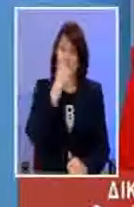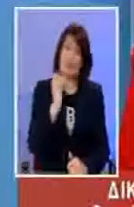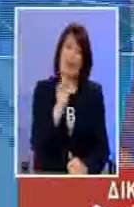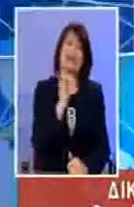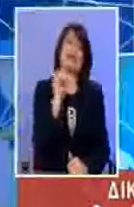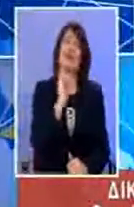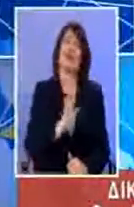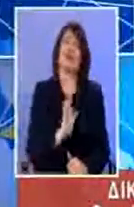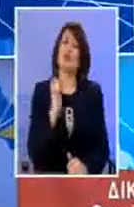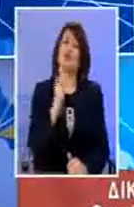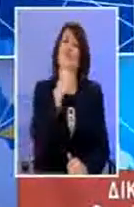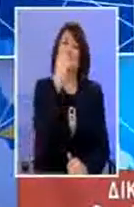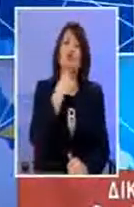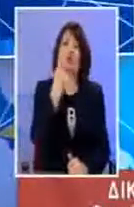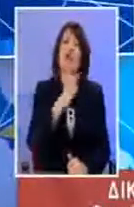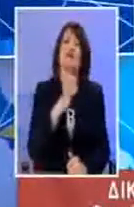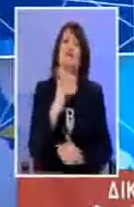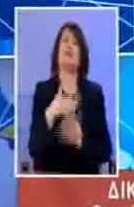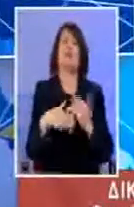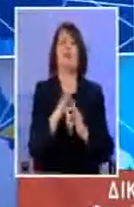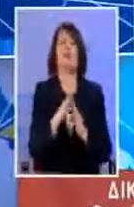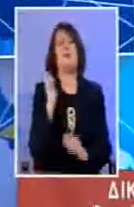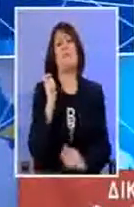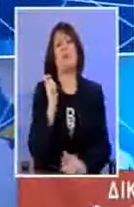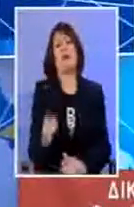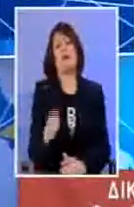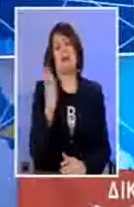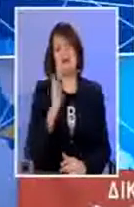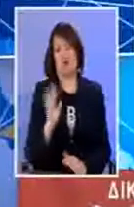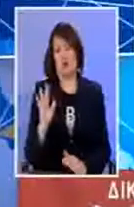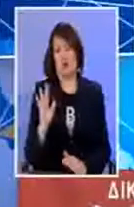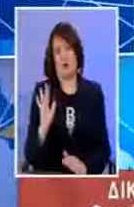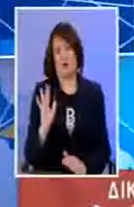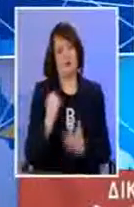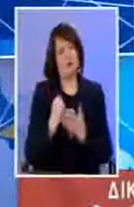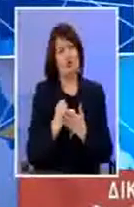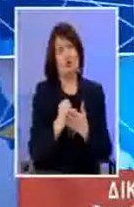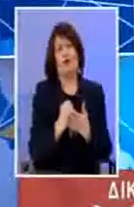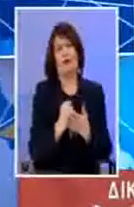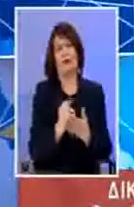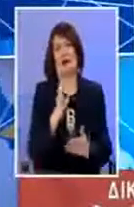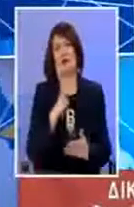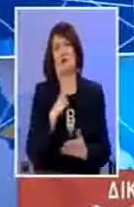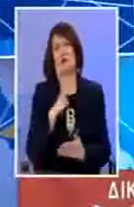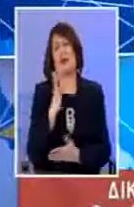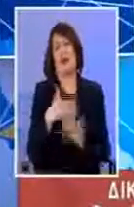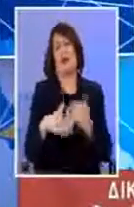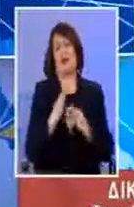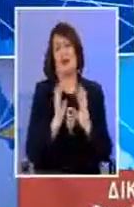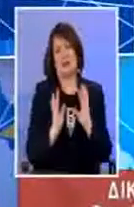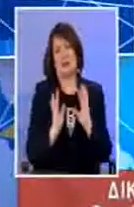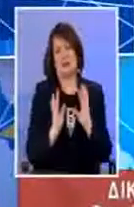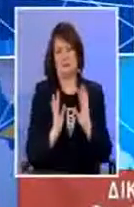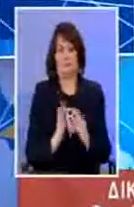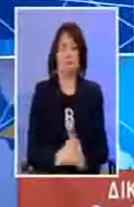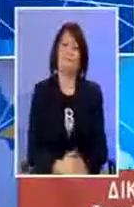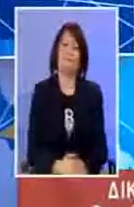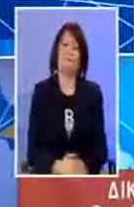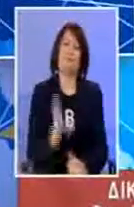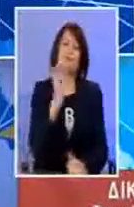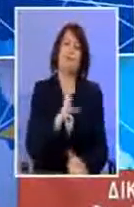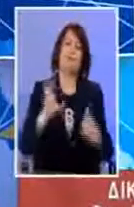και όχι σε ιδρύματα. Αυτή είναι η πολιτική, η σύγχρονη, που υποστηρίζεται από τα άτομα που έχουν την αναπηρία στην